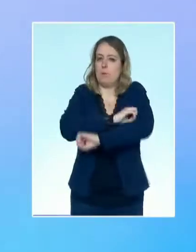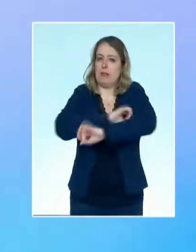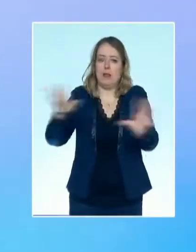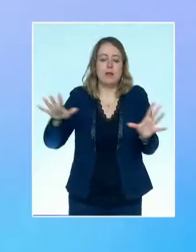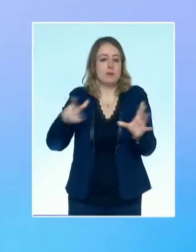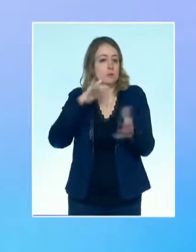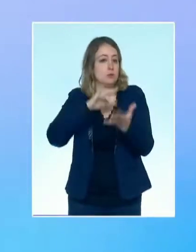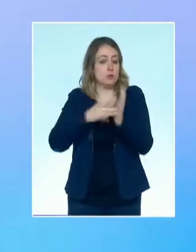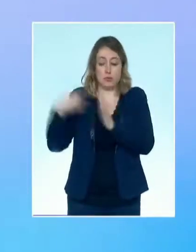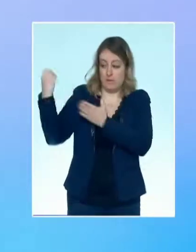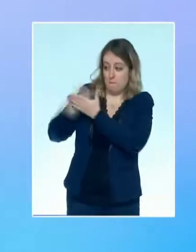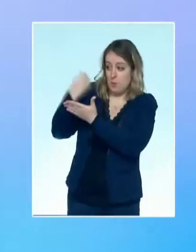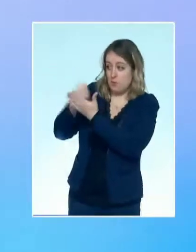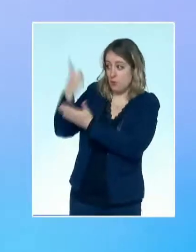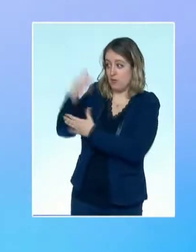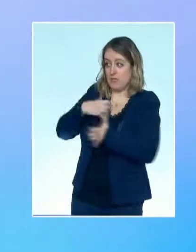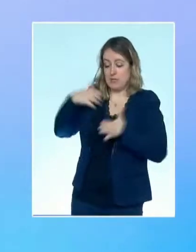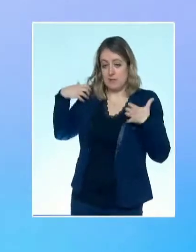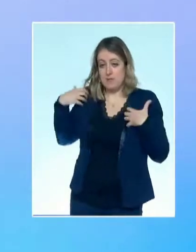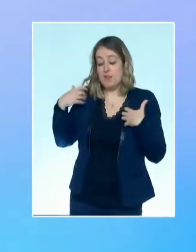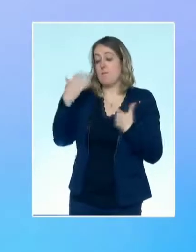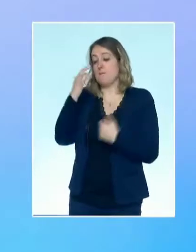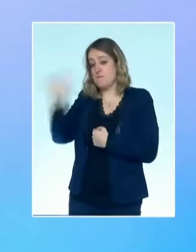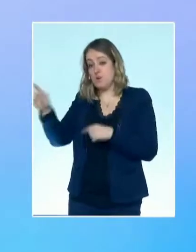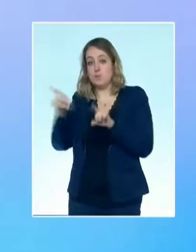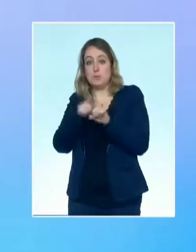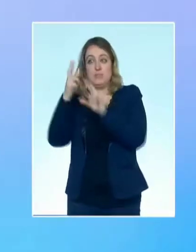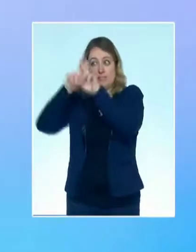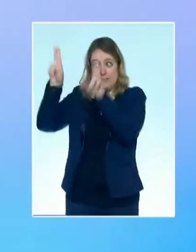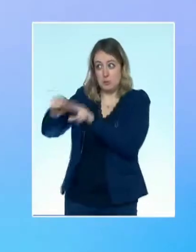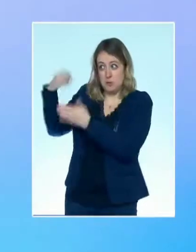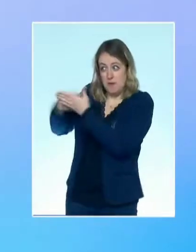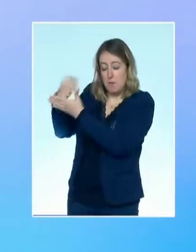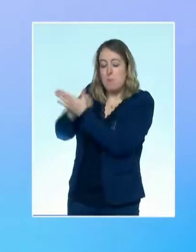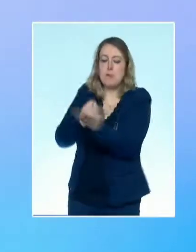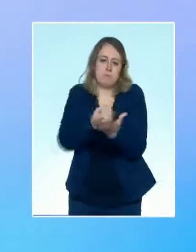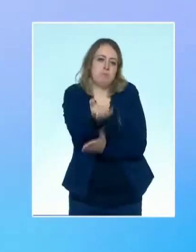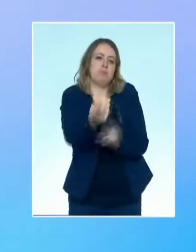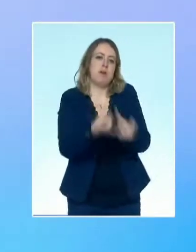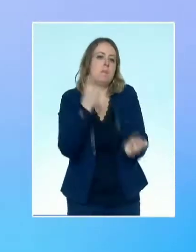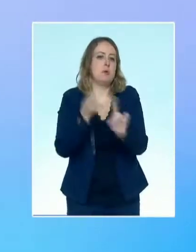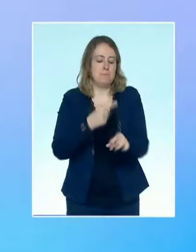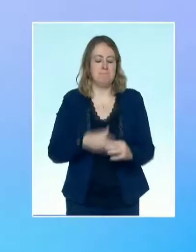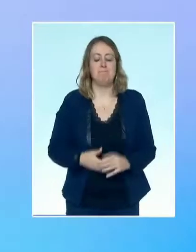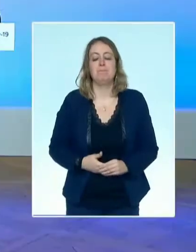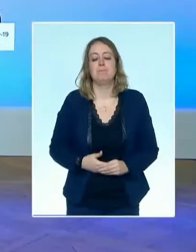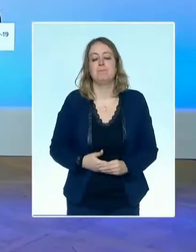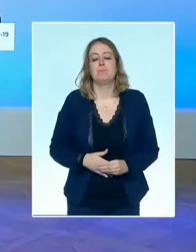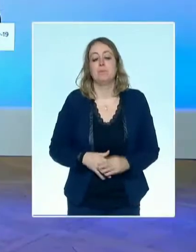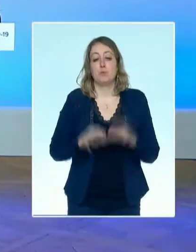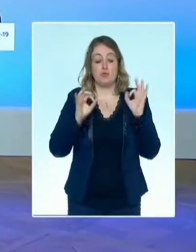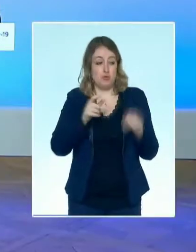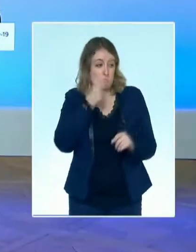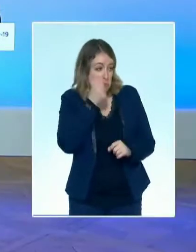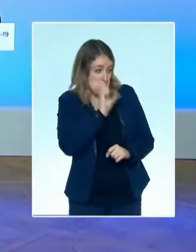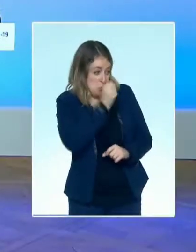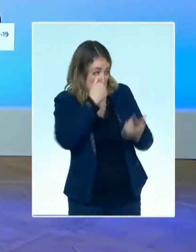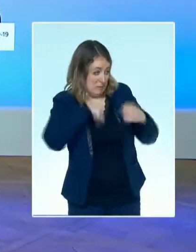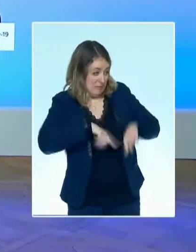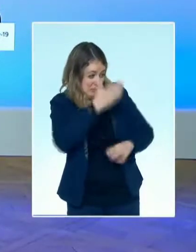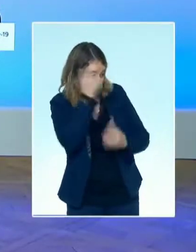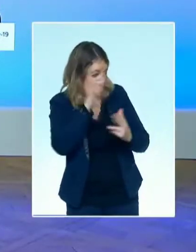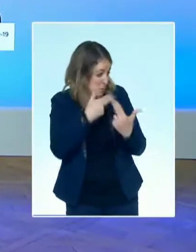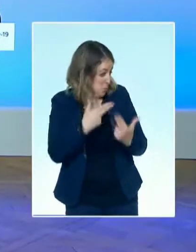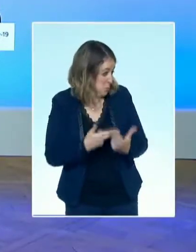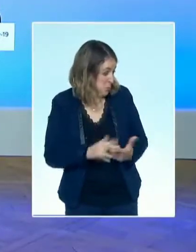informations de la communauté scientifique nationale et internationale à mesure qu'elles nous reviennent. Sur Monsieur le Premier, je ne sais pas si j'ai répondu à toutes les questions